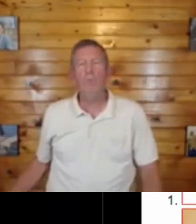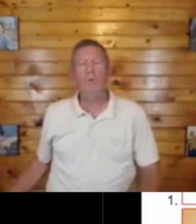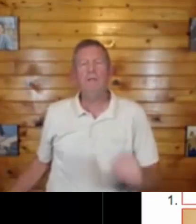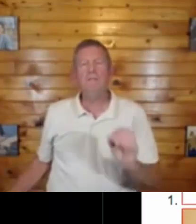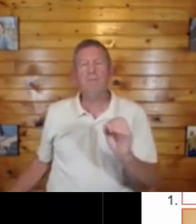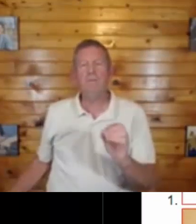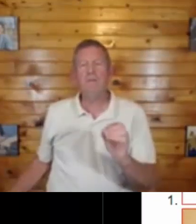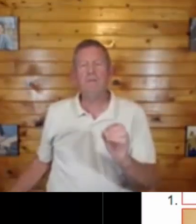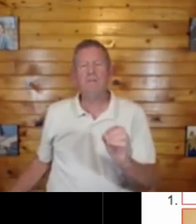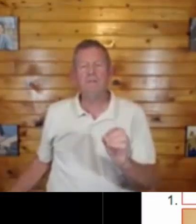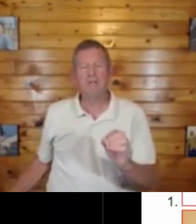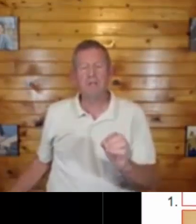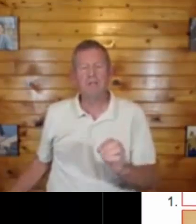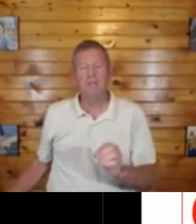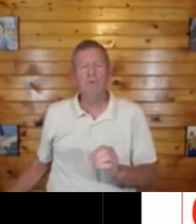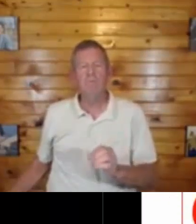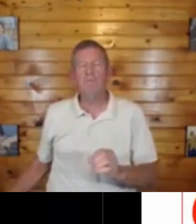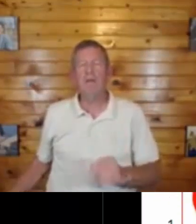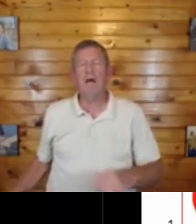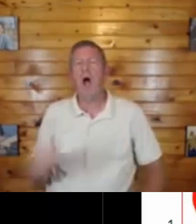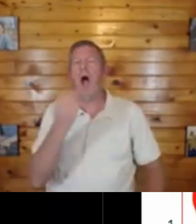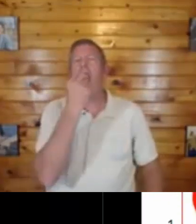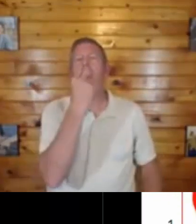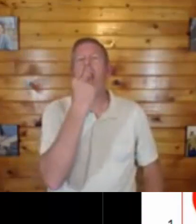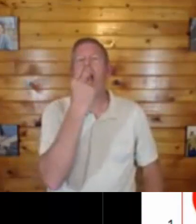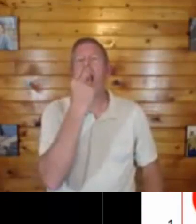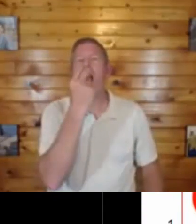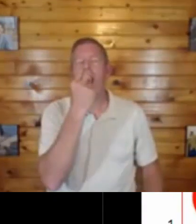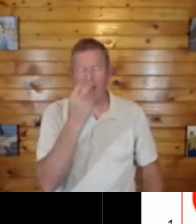now. One example from each of these sections. New verb now.